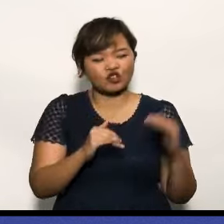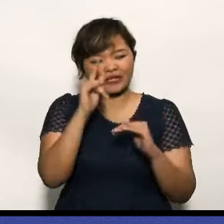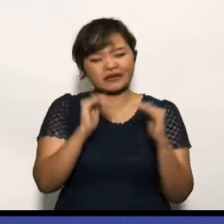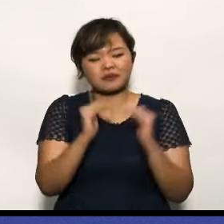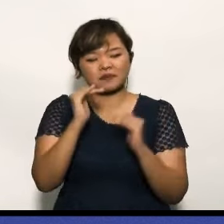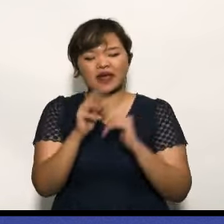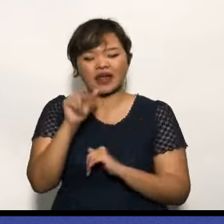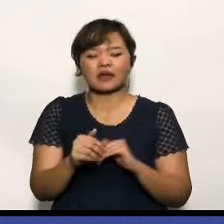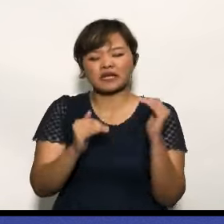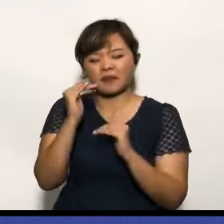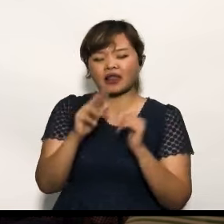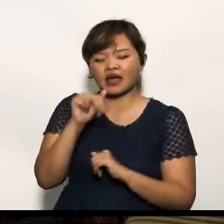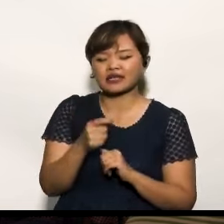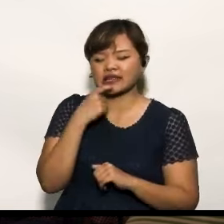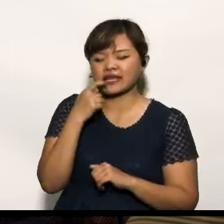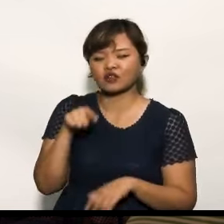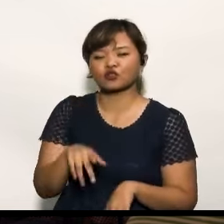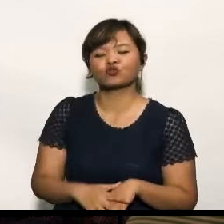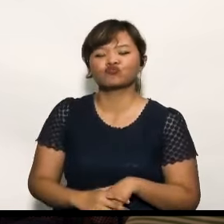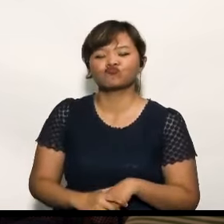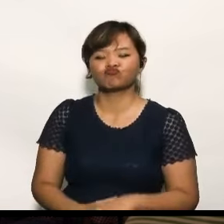perlu pertimbangkan keputusan tersebut.